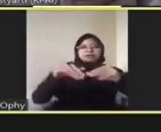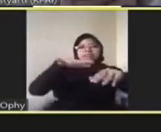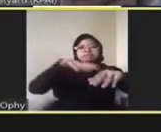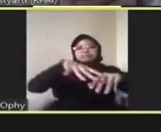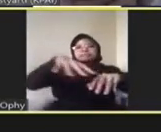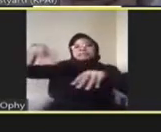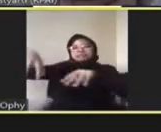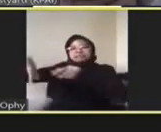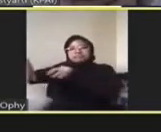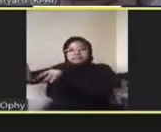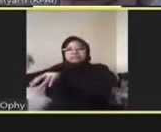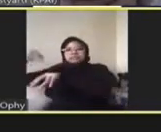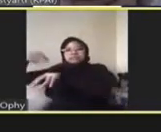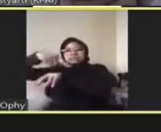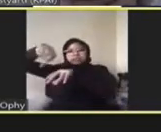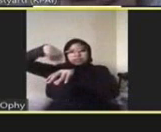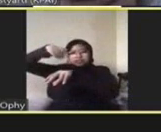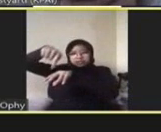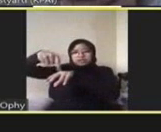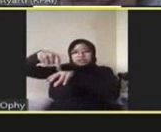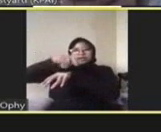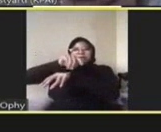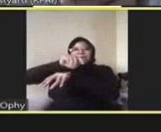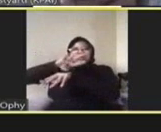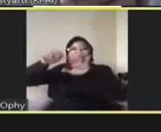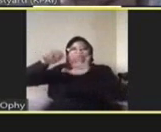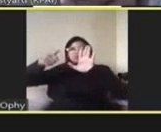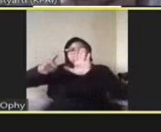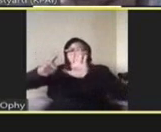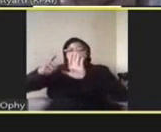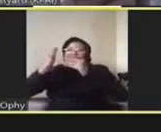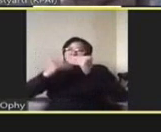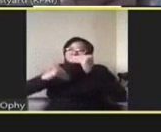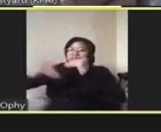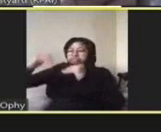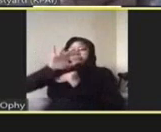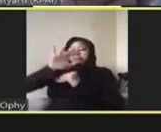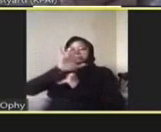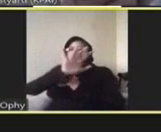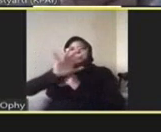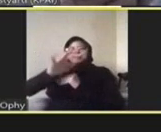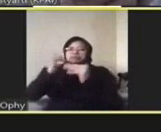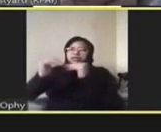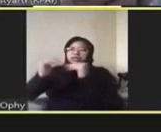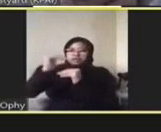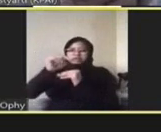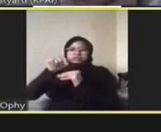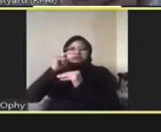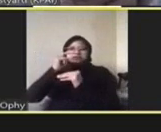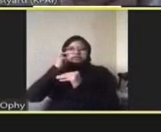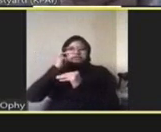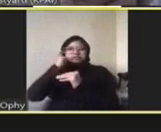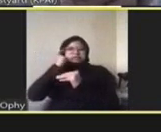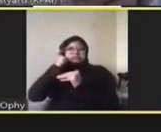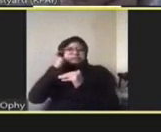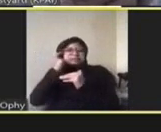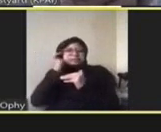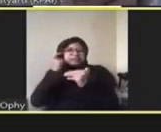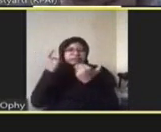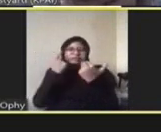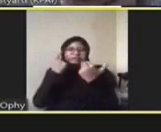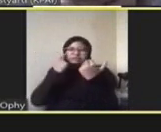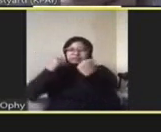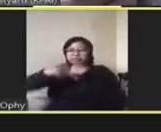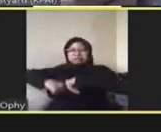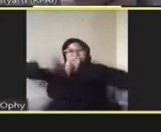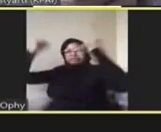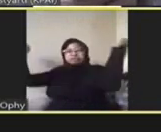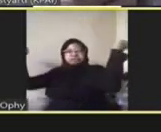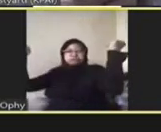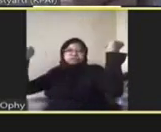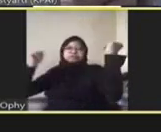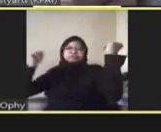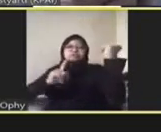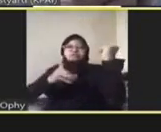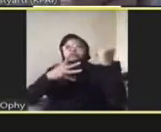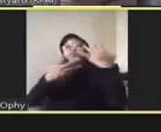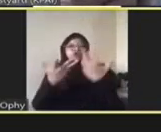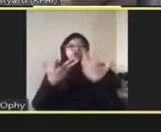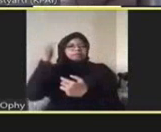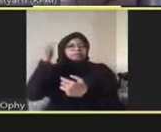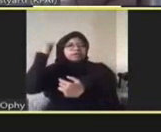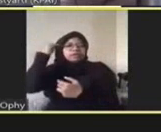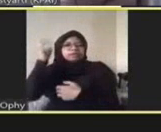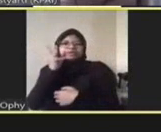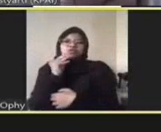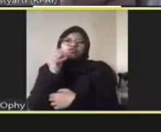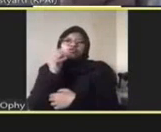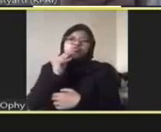di 46 sampai 55 dan 55 ke atas, itu lebih banyak punya jawaban tidak setuju gitu. Mungkin karena faktor usia juga. Jadi